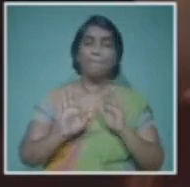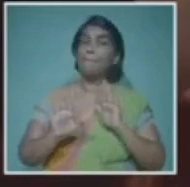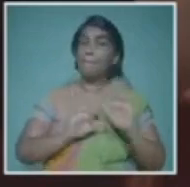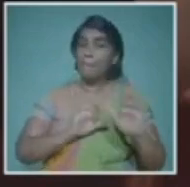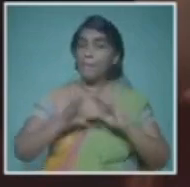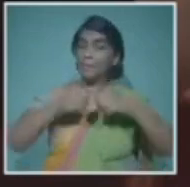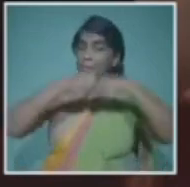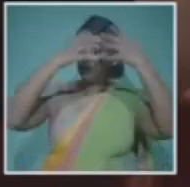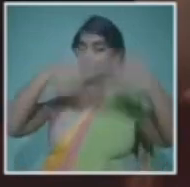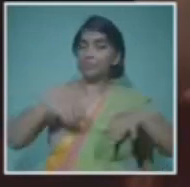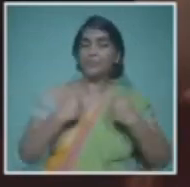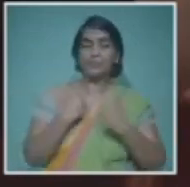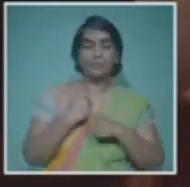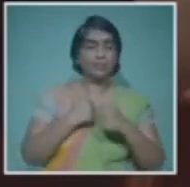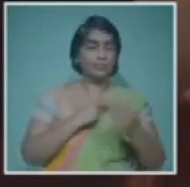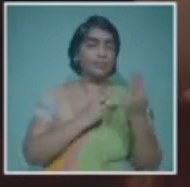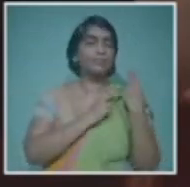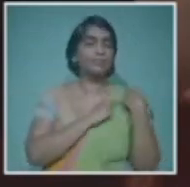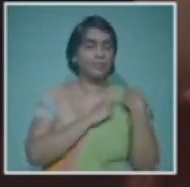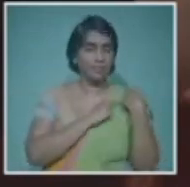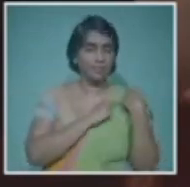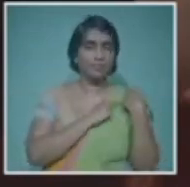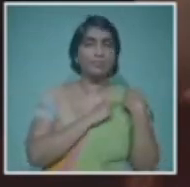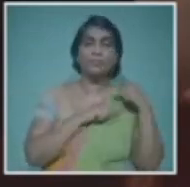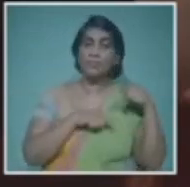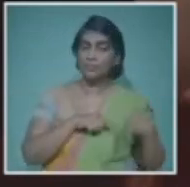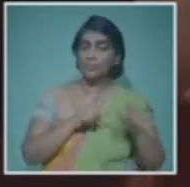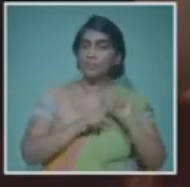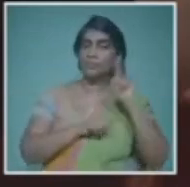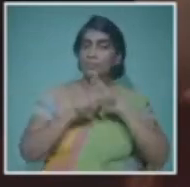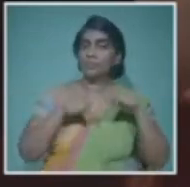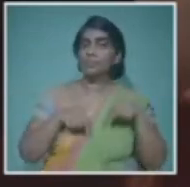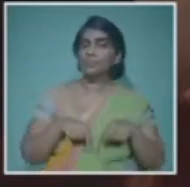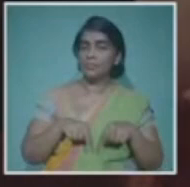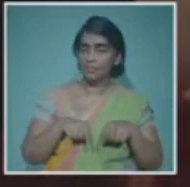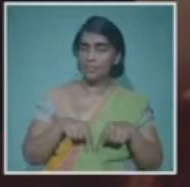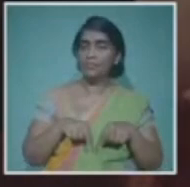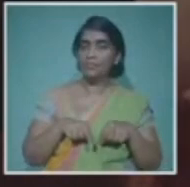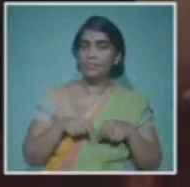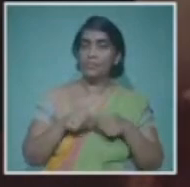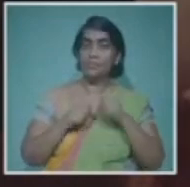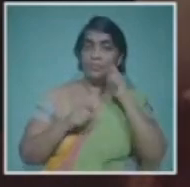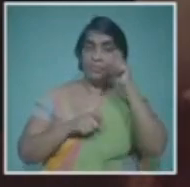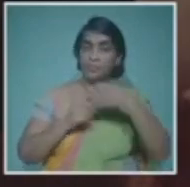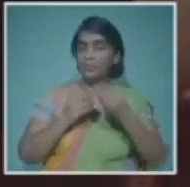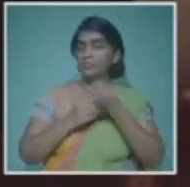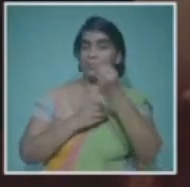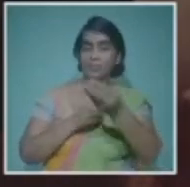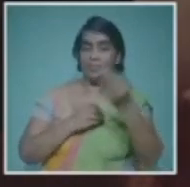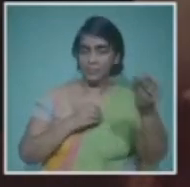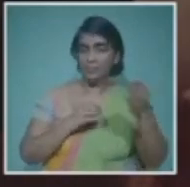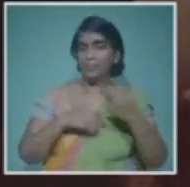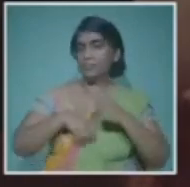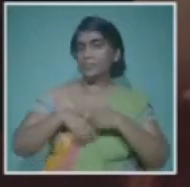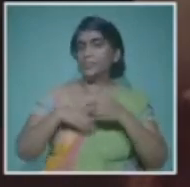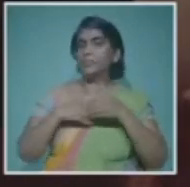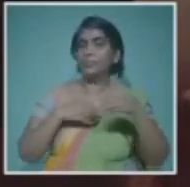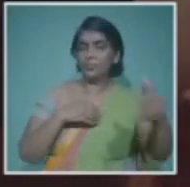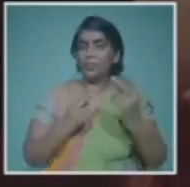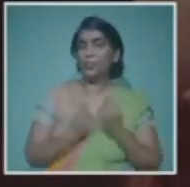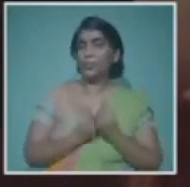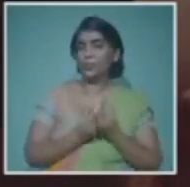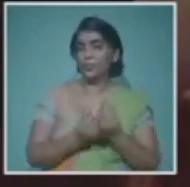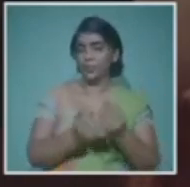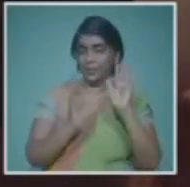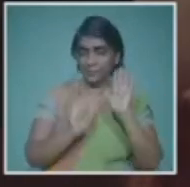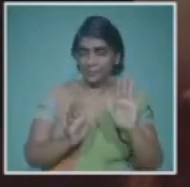පරිපාලන ව්‍යූහයක් ගොඩනැගීමේ වගකීම මේ සභාව හරහා ජනතාවට ගෙනිය යුතු කාලය ලහිලයියේම